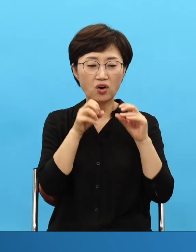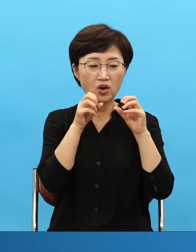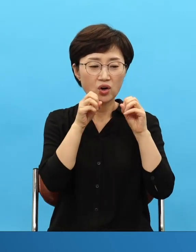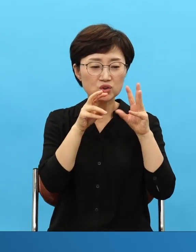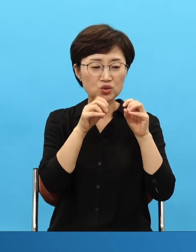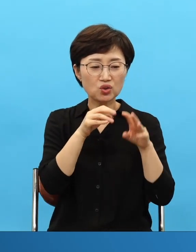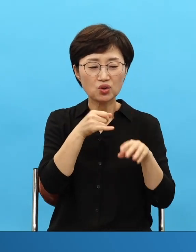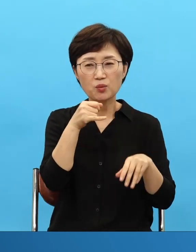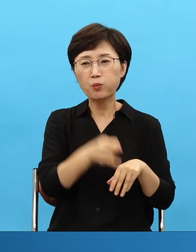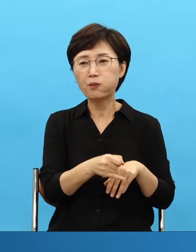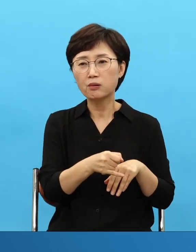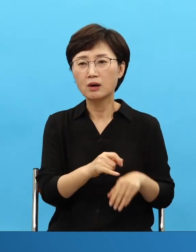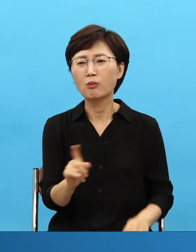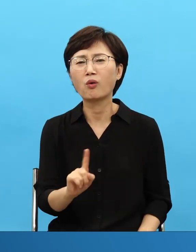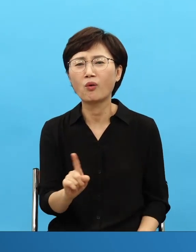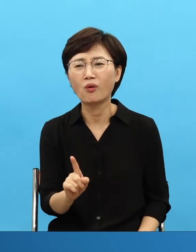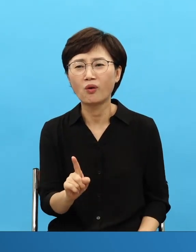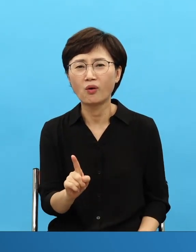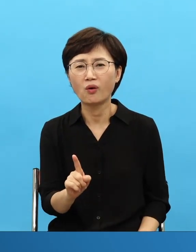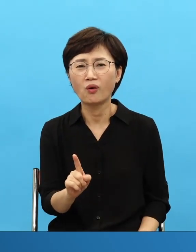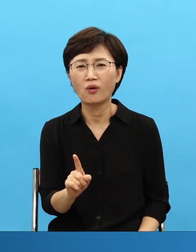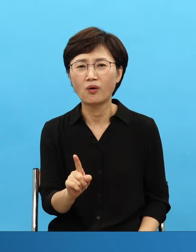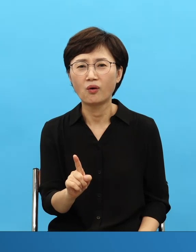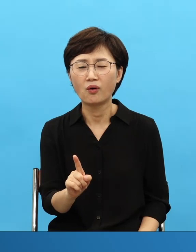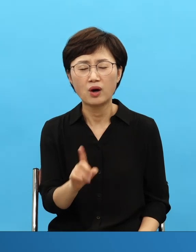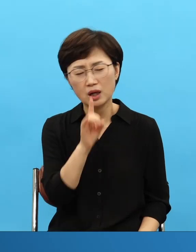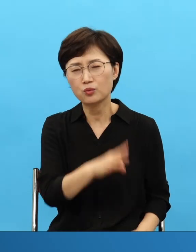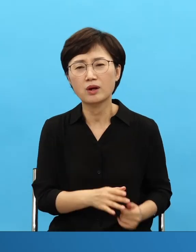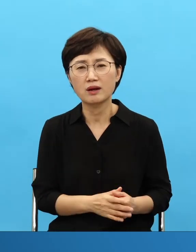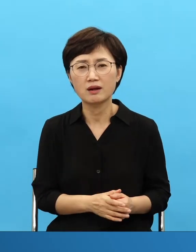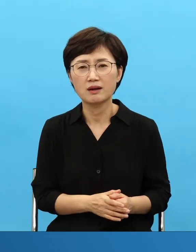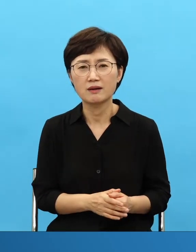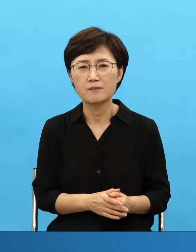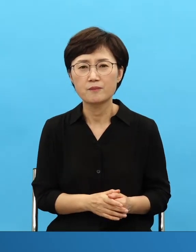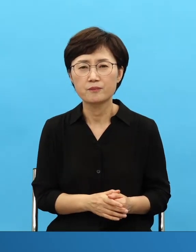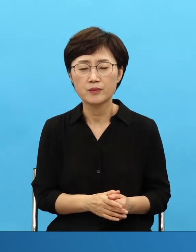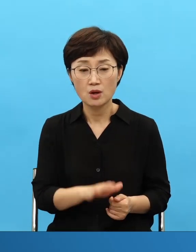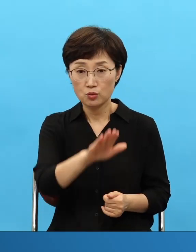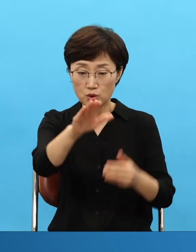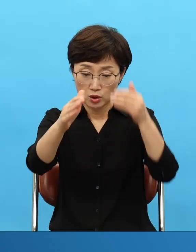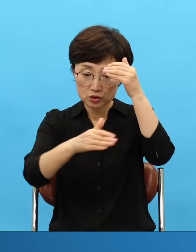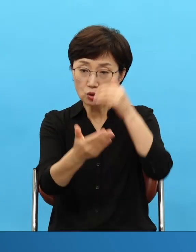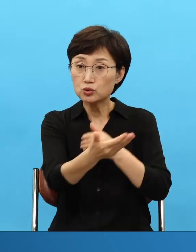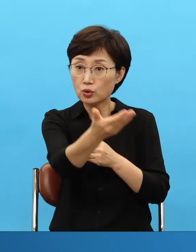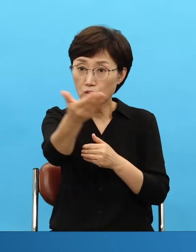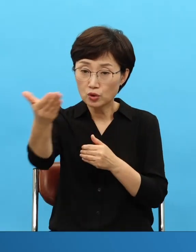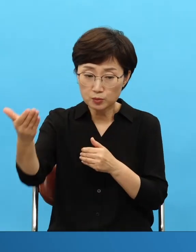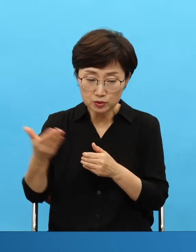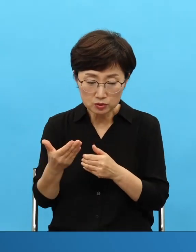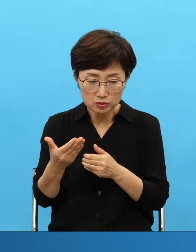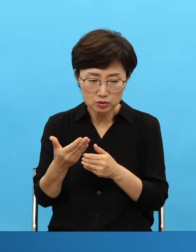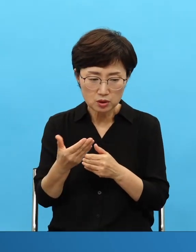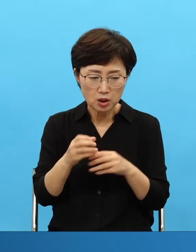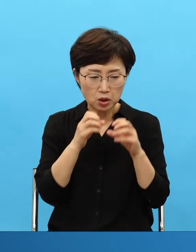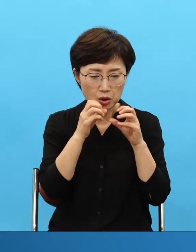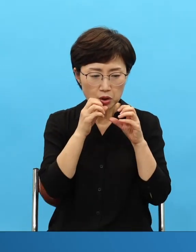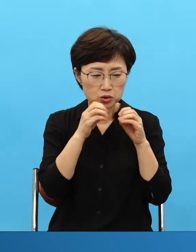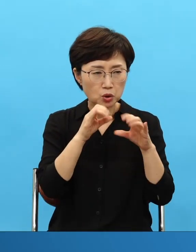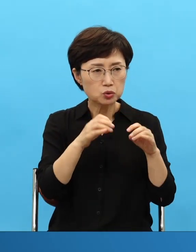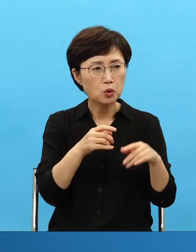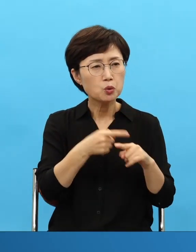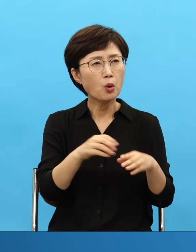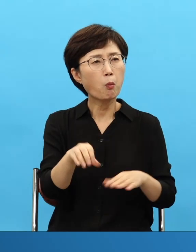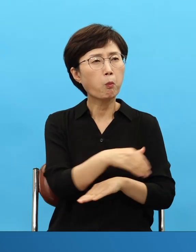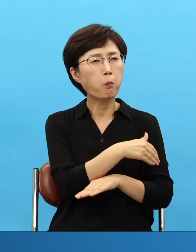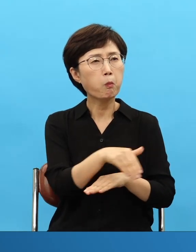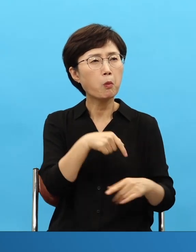sense that the church cannot evangelize? That makes no sense at all. 그렇다면 성도님들이 잡고 있는 모든 것은 틀린 겁니다. If that's truly the case,